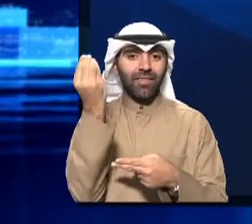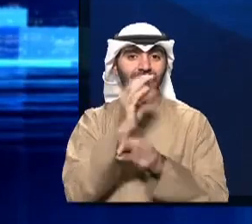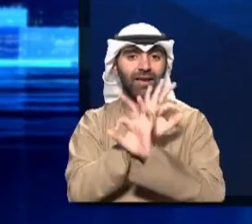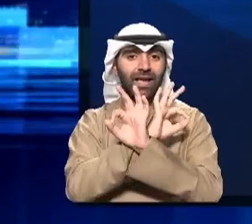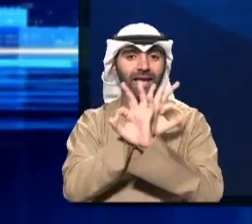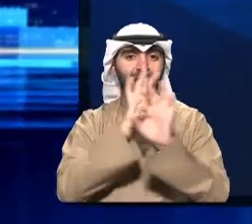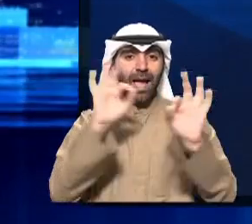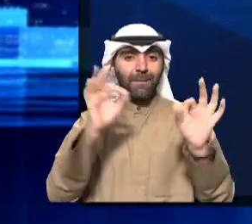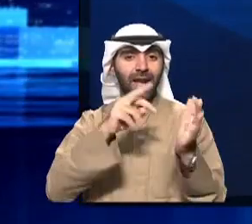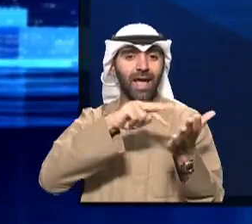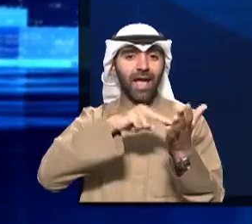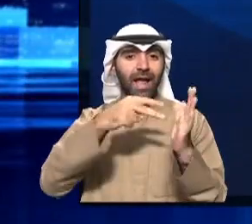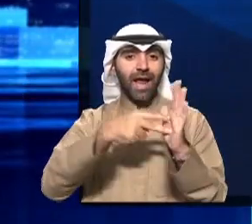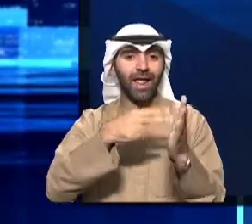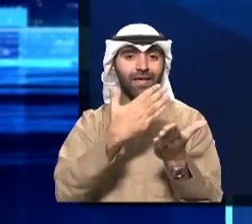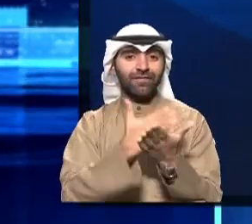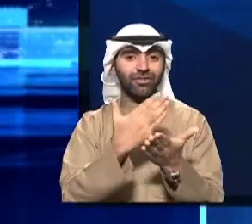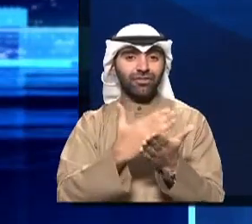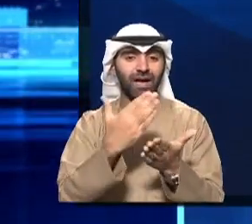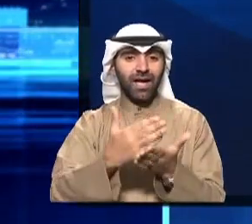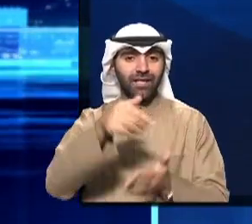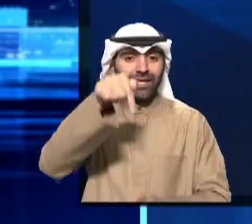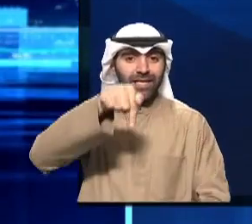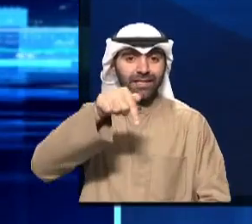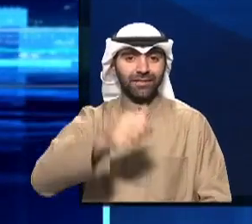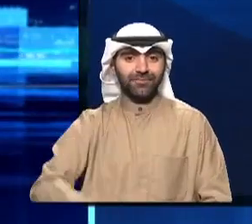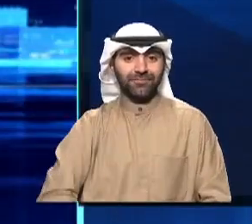ارتفاع الإصابات؟ تفضلي.